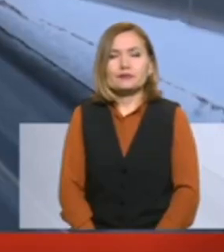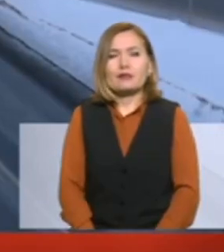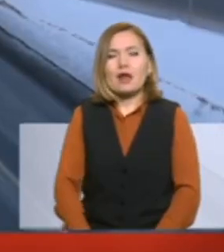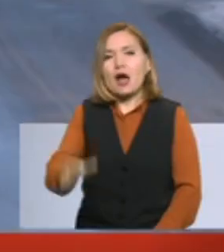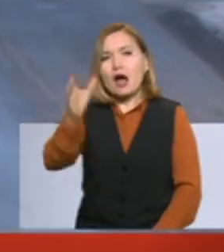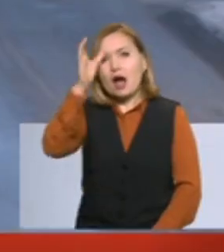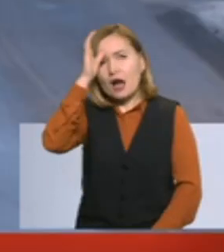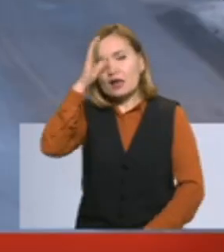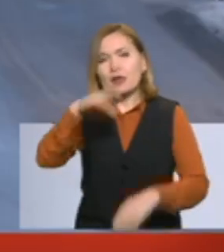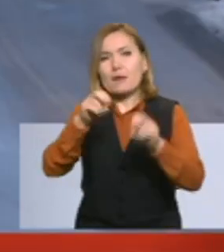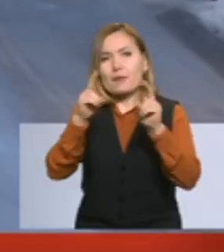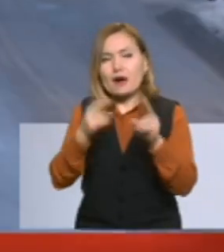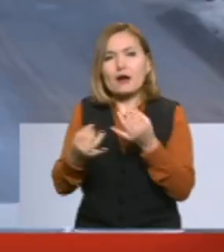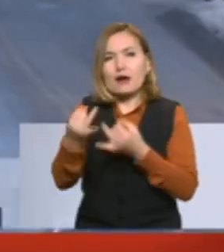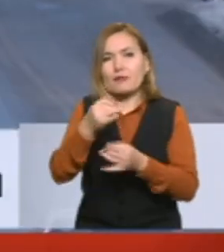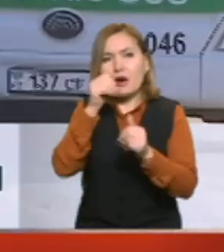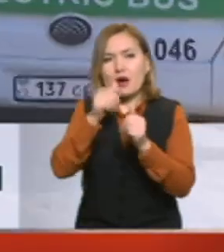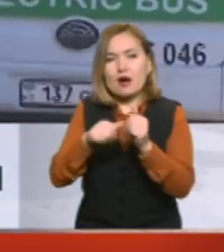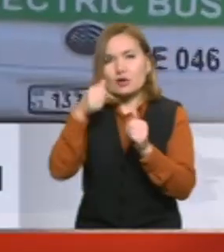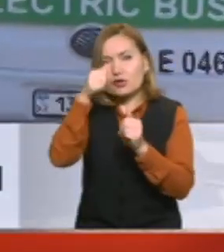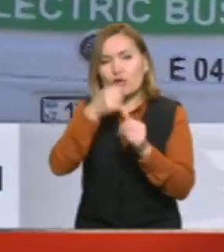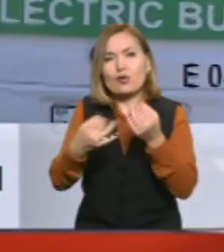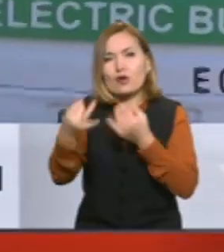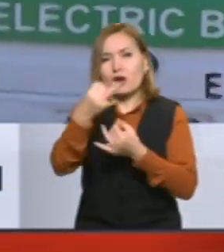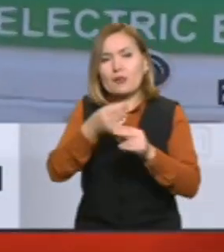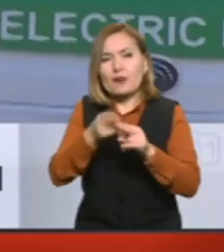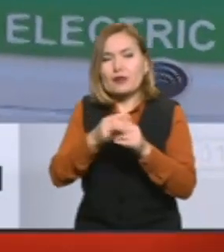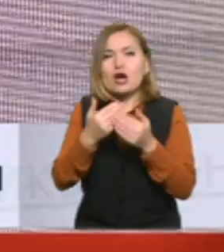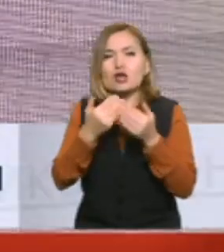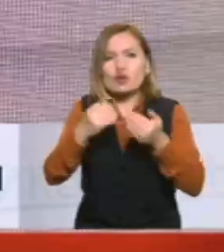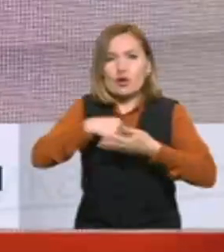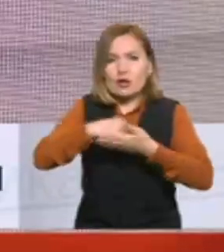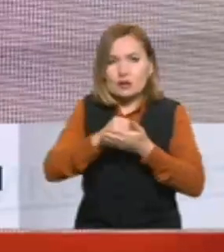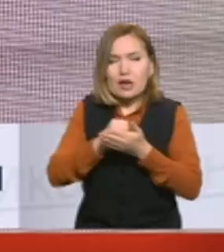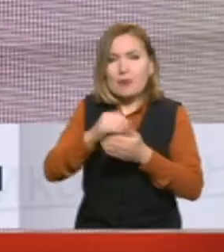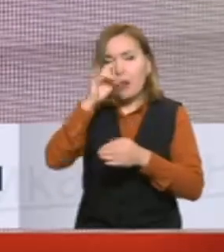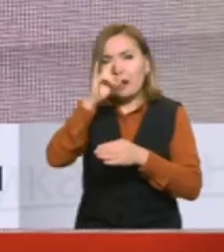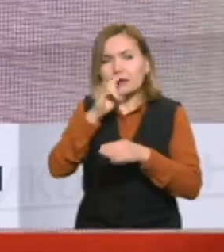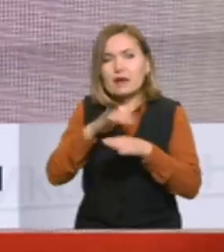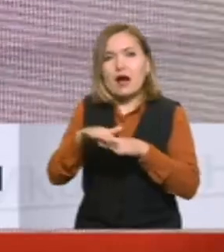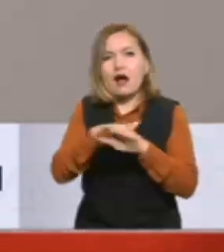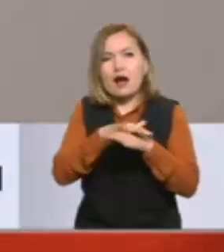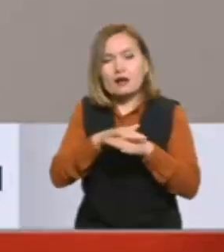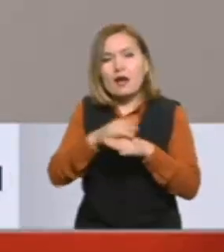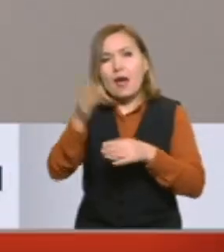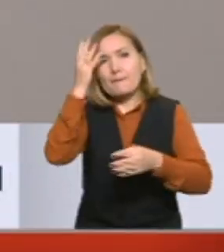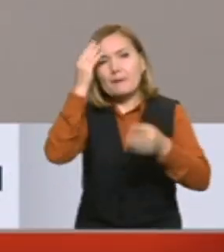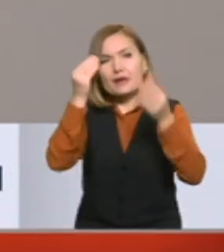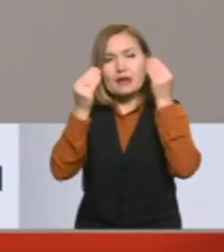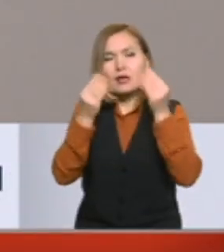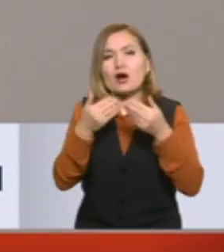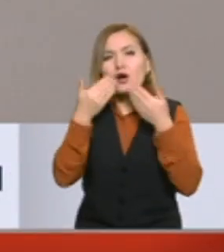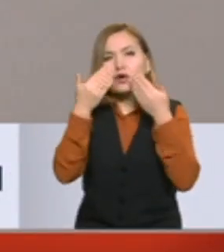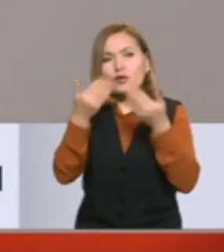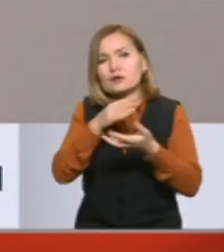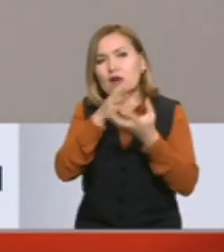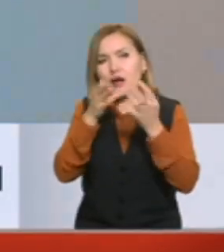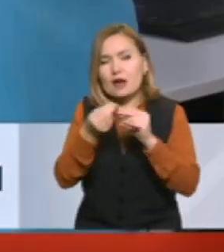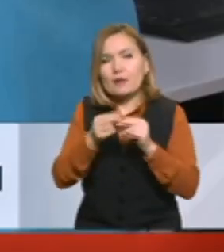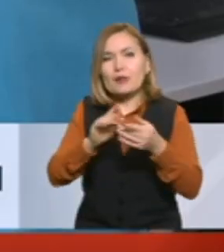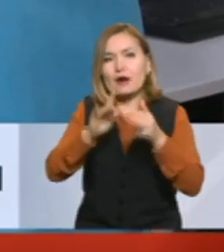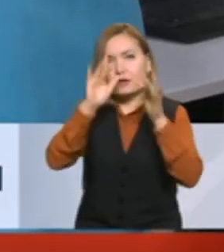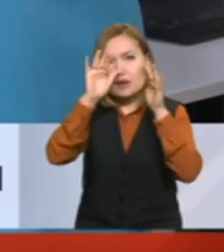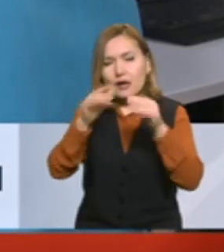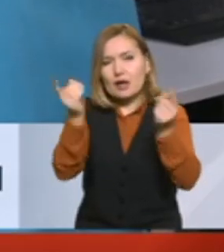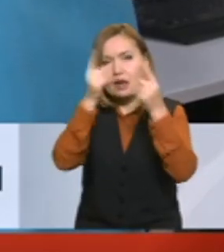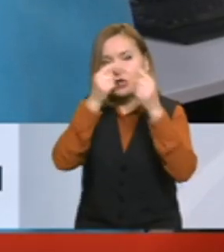Ғалымдар мен сарапшылар мәселені жыл бойы қызу талқылап келген еді. Соңғы шешім халықта. Ел пікірін ескеру үшін ашық үкімет порталына үкімет қаулысы жарияланды. Яғни